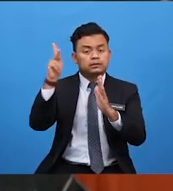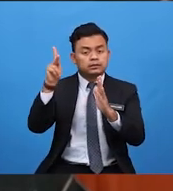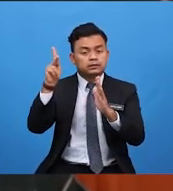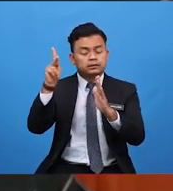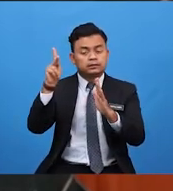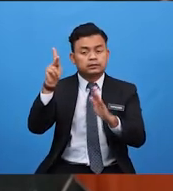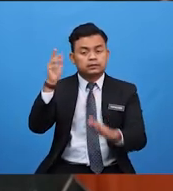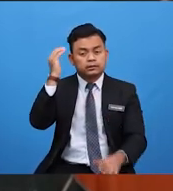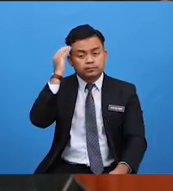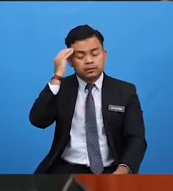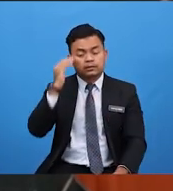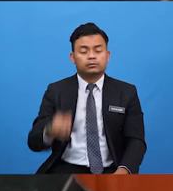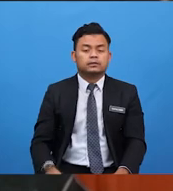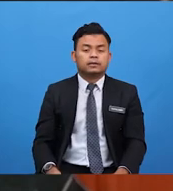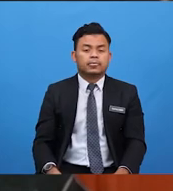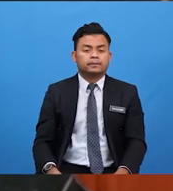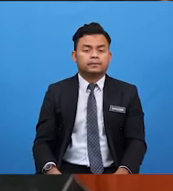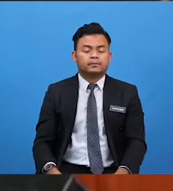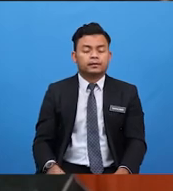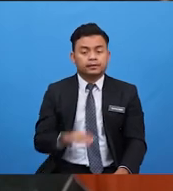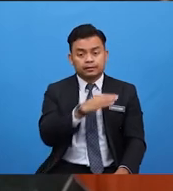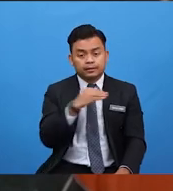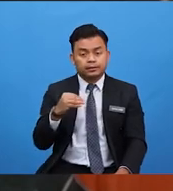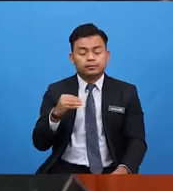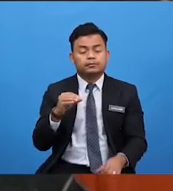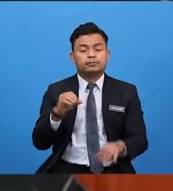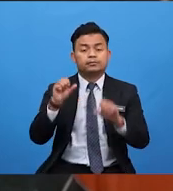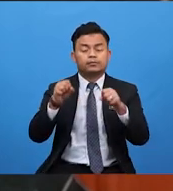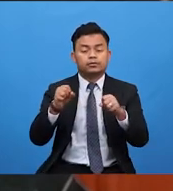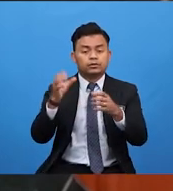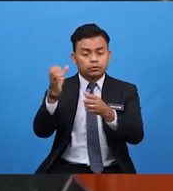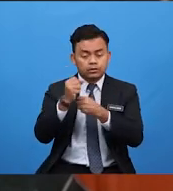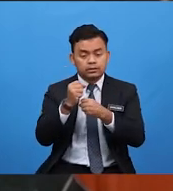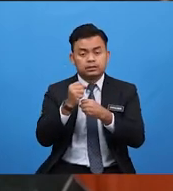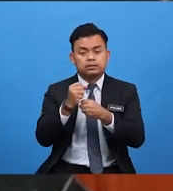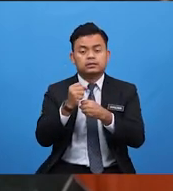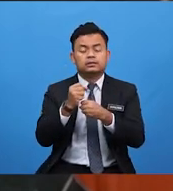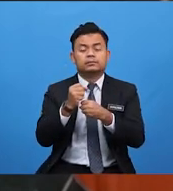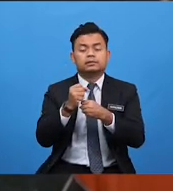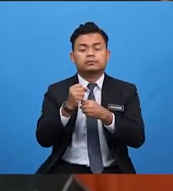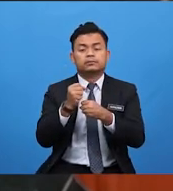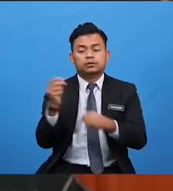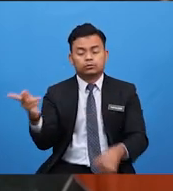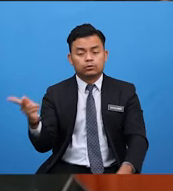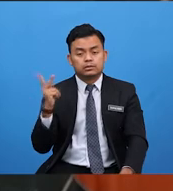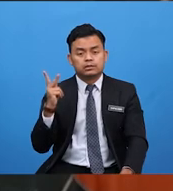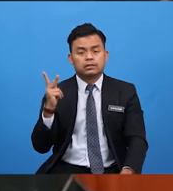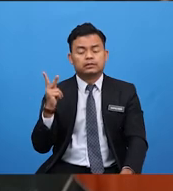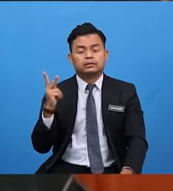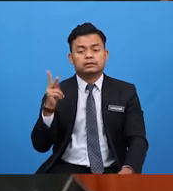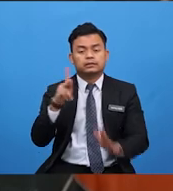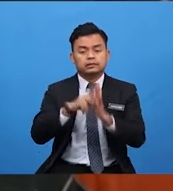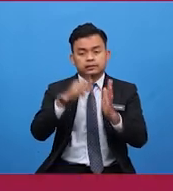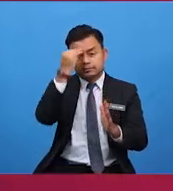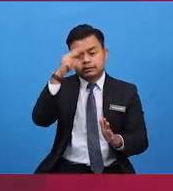pengetahuan teori dan sekaligus murid-murid dapat menguasai kemahiran amali tajuk pembelajaran